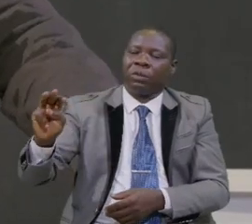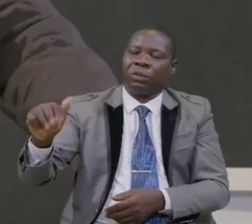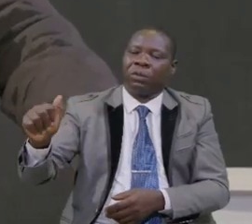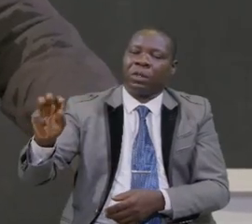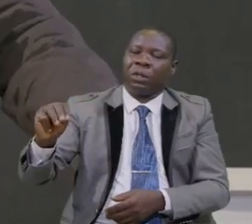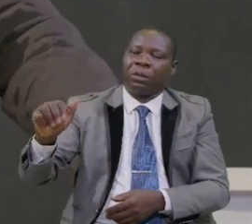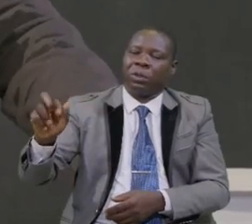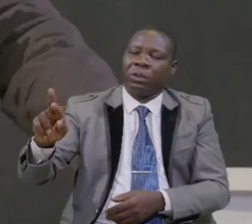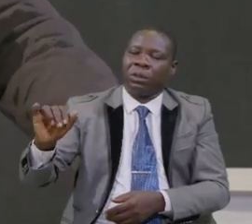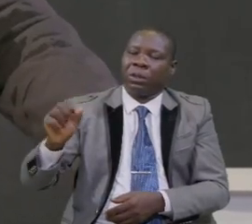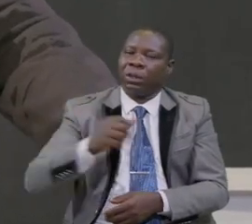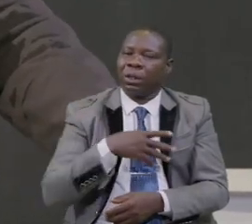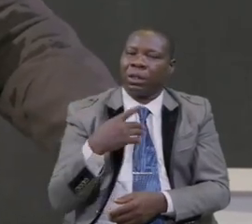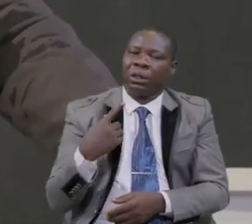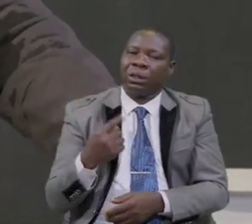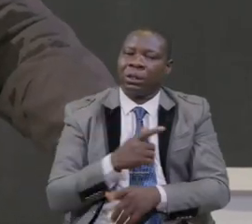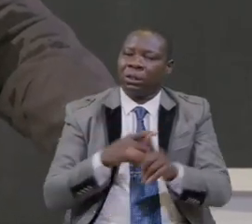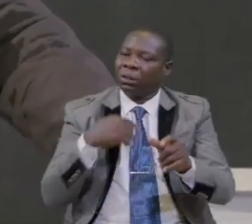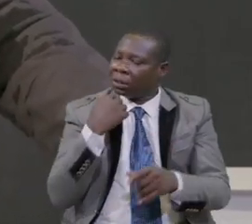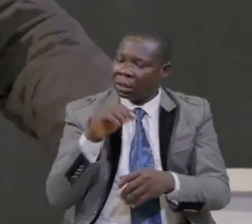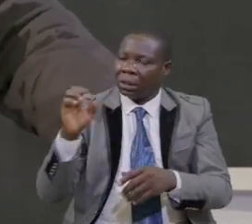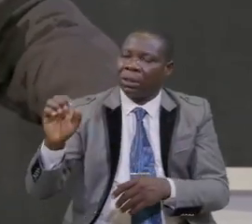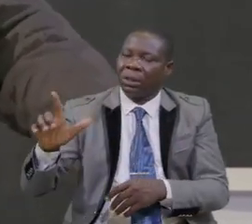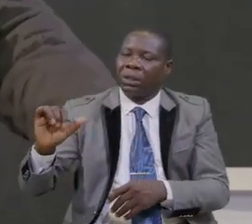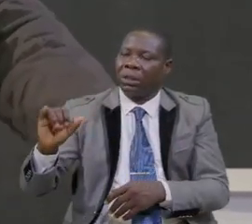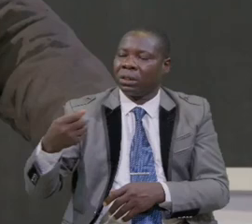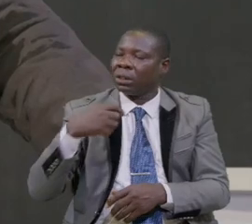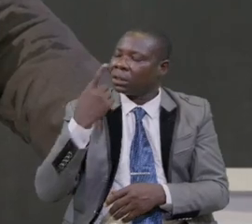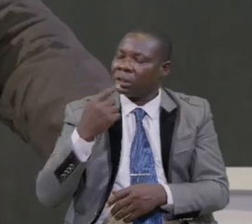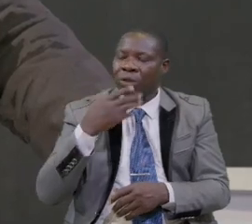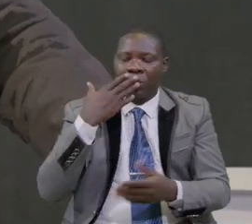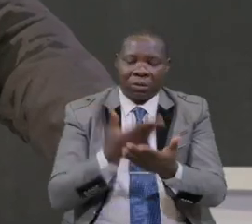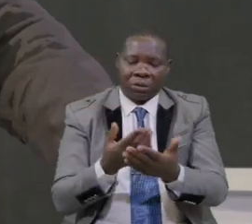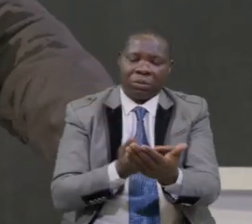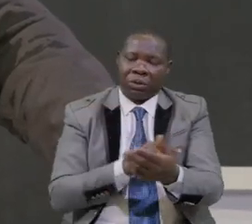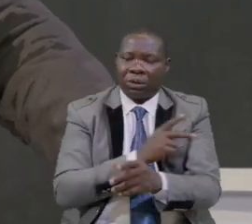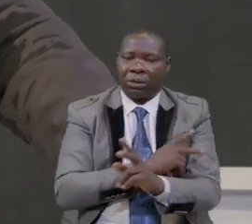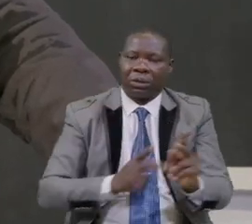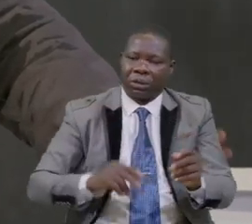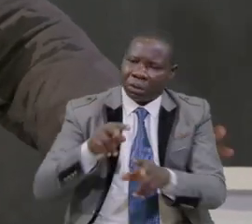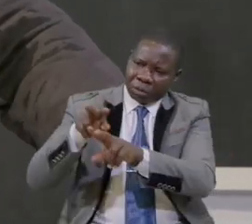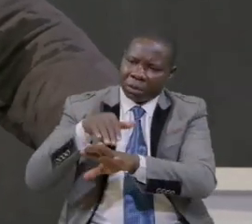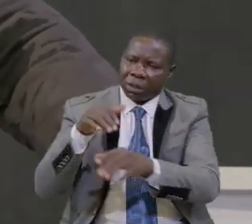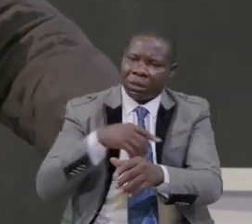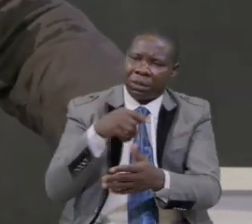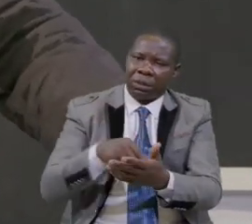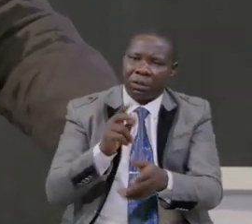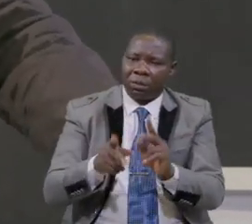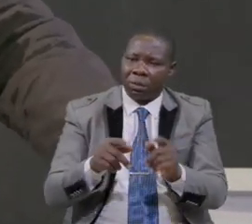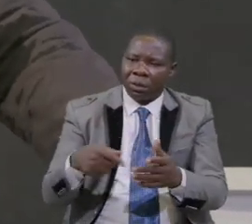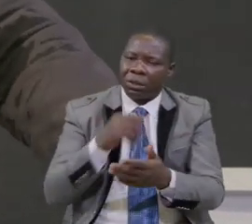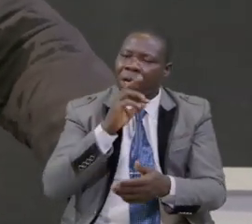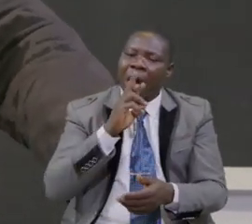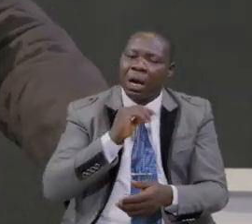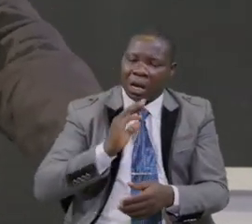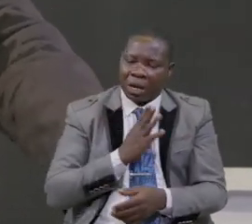Élisée a dit, bonjour monsieur, sa majesté. Ces gens-là, ah, ce sont des ennemis. Est-ce que vous allez les tuer?